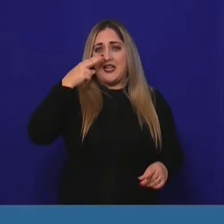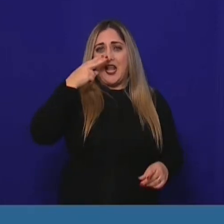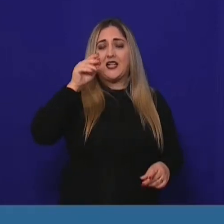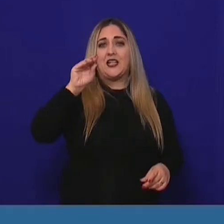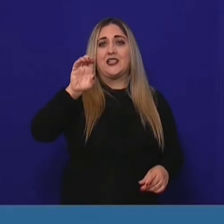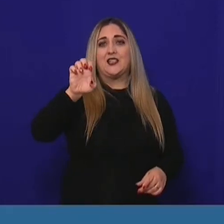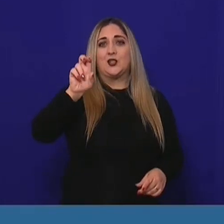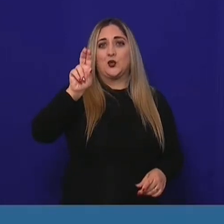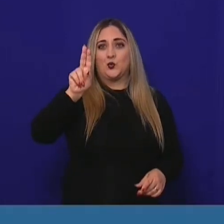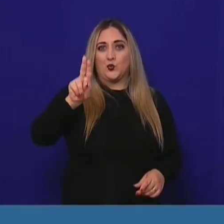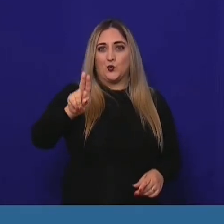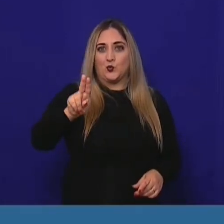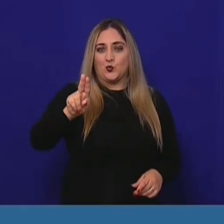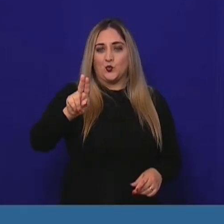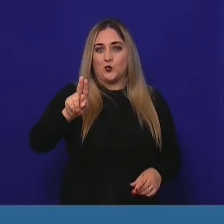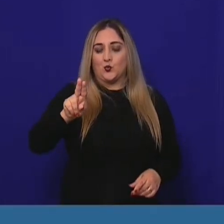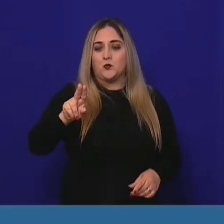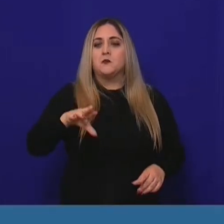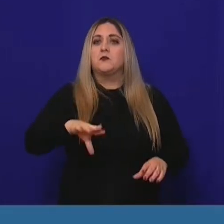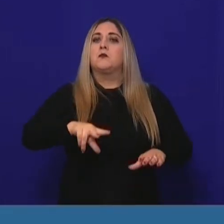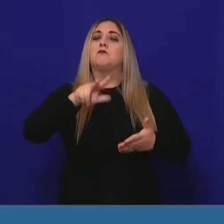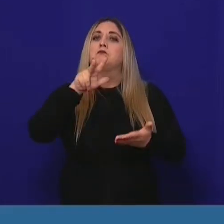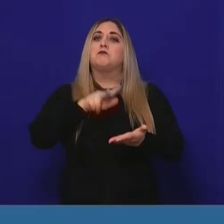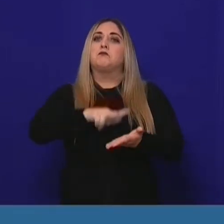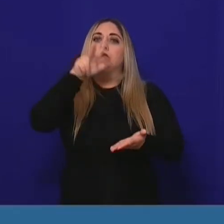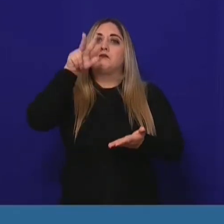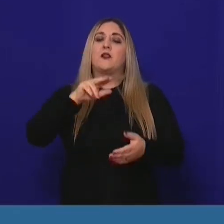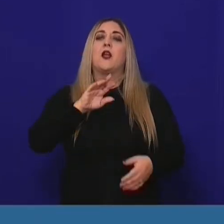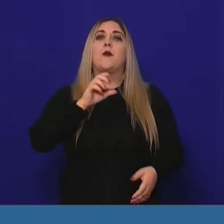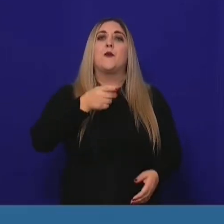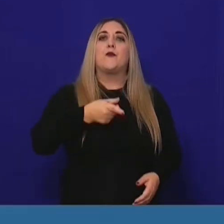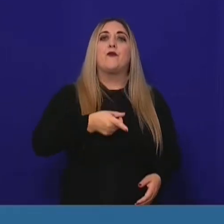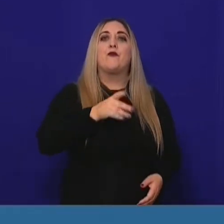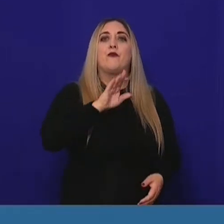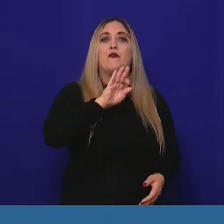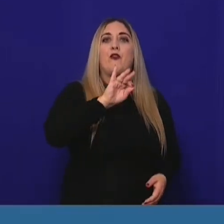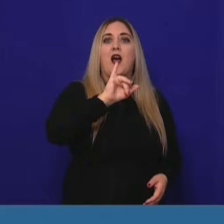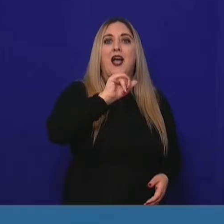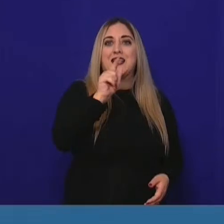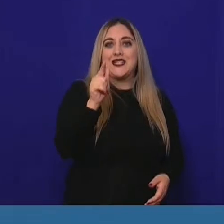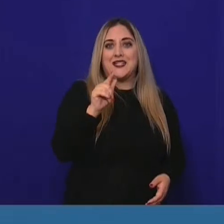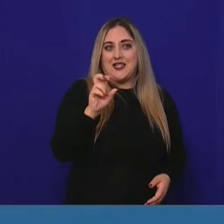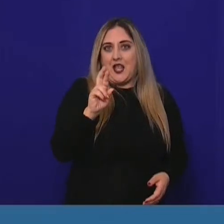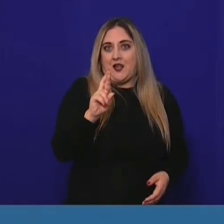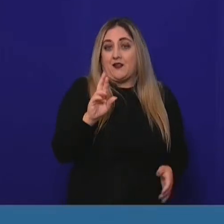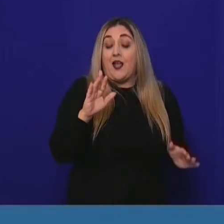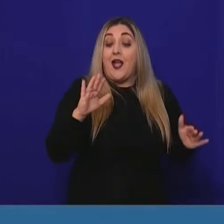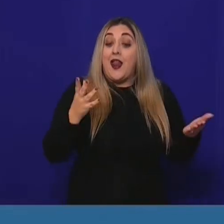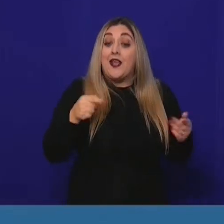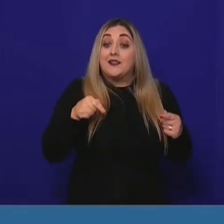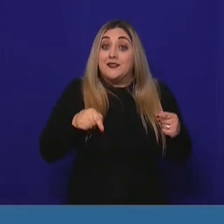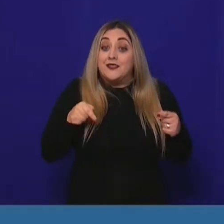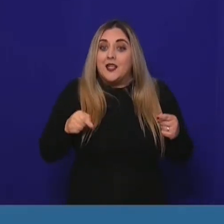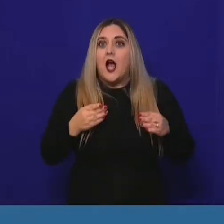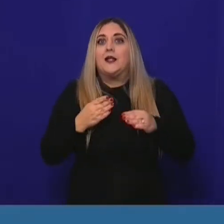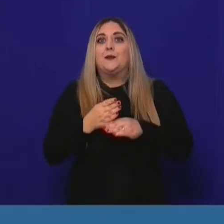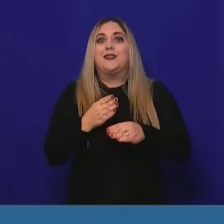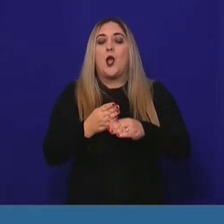tat l-approvazzjoni għal vaccine tal-Pfizer u allura dik hija l-vaccine li bħalissa